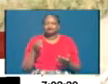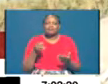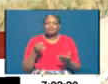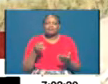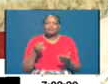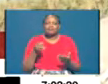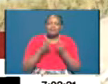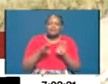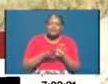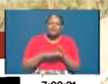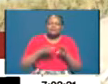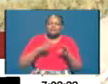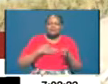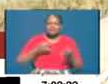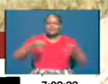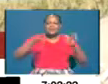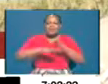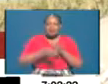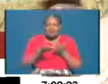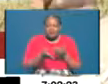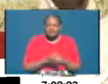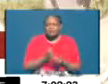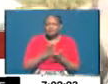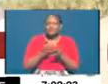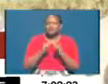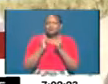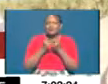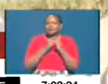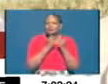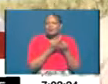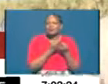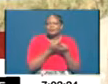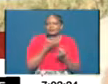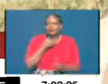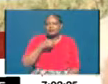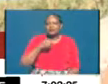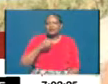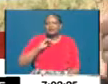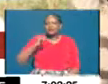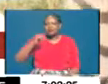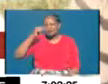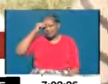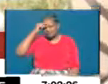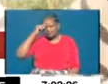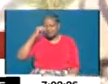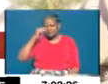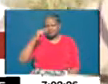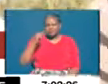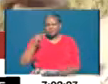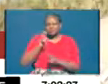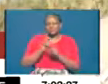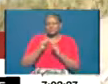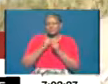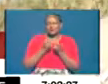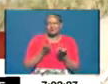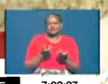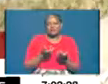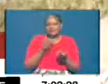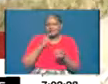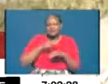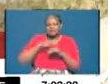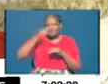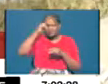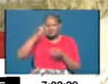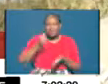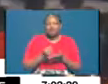maana gani kama ni tribalism serikali ya county inatumia this time round. Serikali kuu tunaomba ingililie,